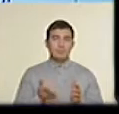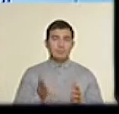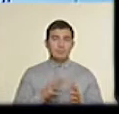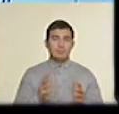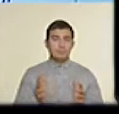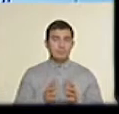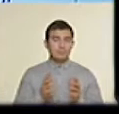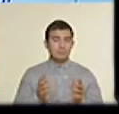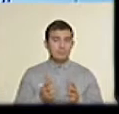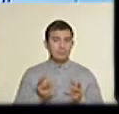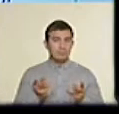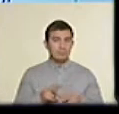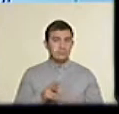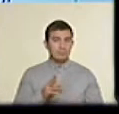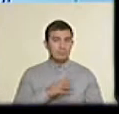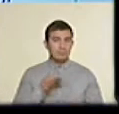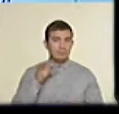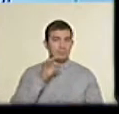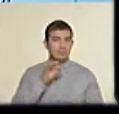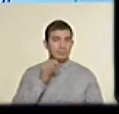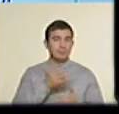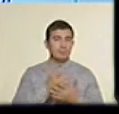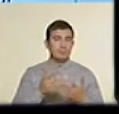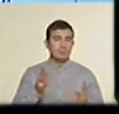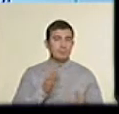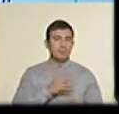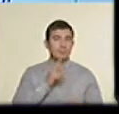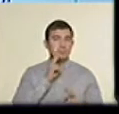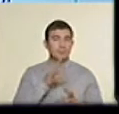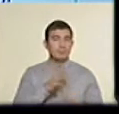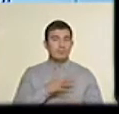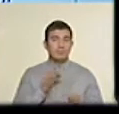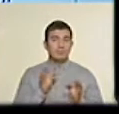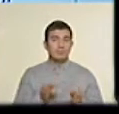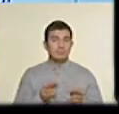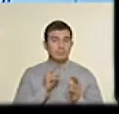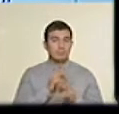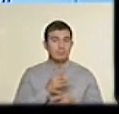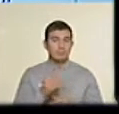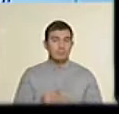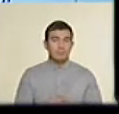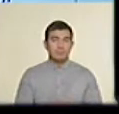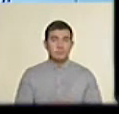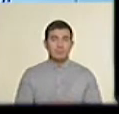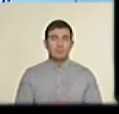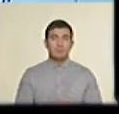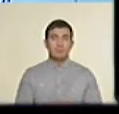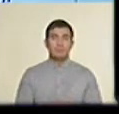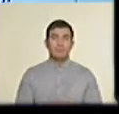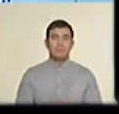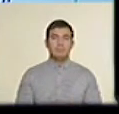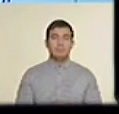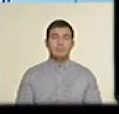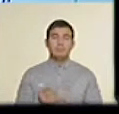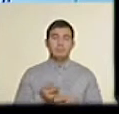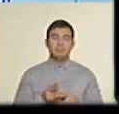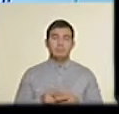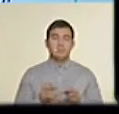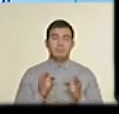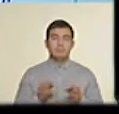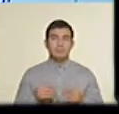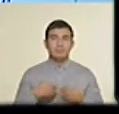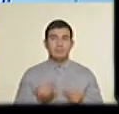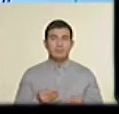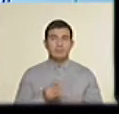saqlab qolingan. Demak, ushbu tarifimiz to'g'ri ko'rsatilgan o'quvchilar? Demak, bu tarif to'g'ri